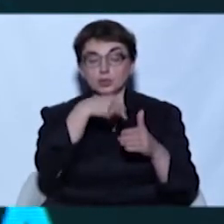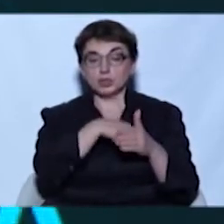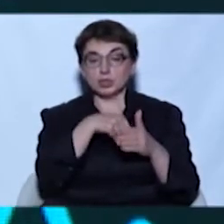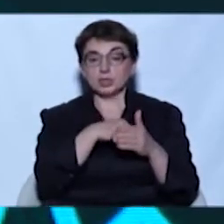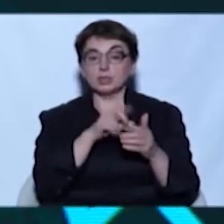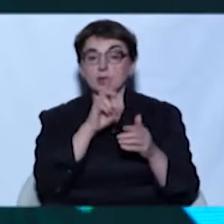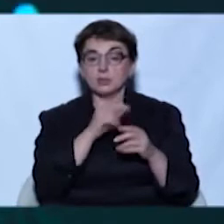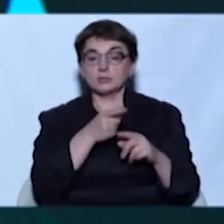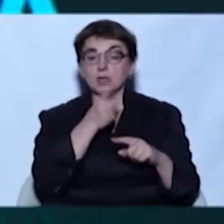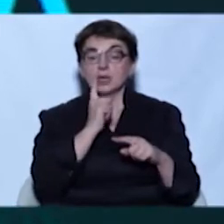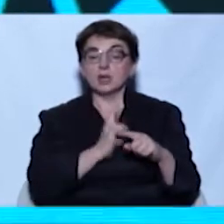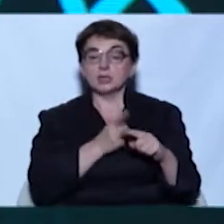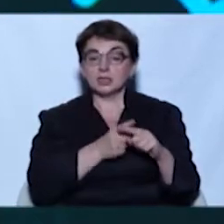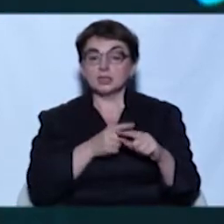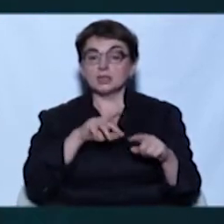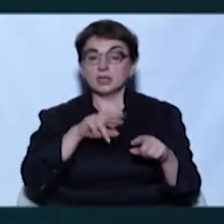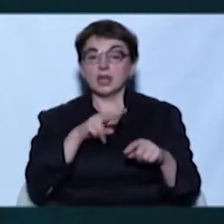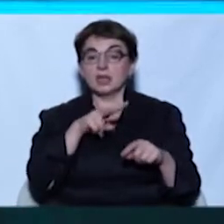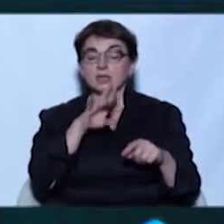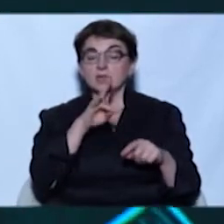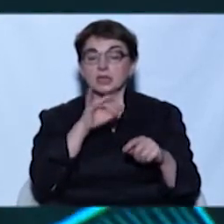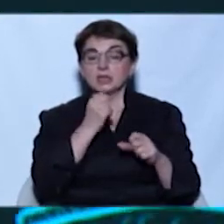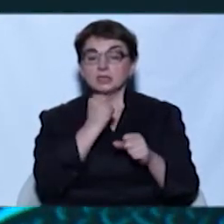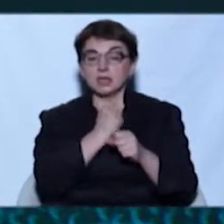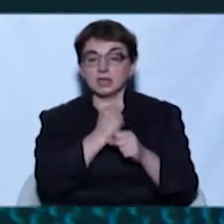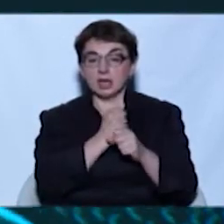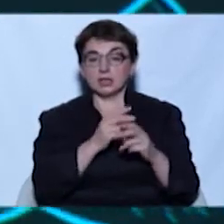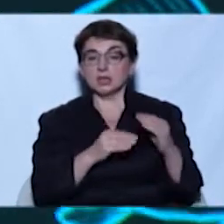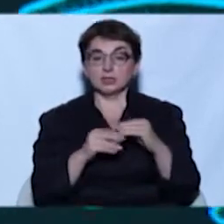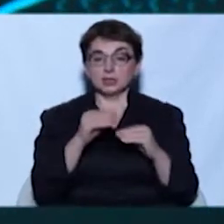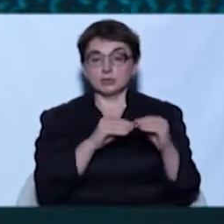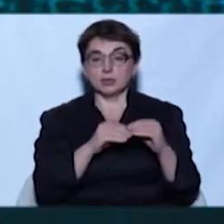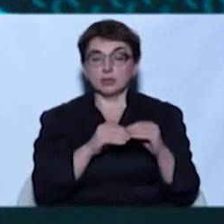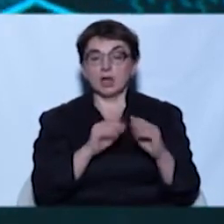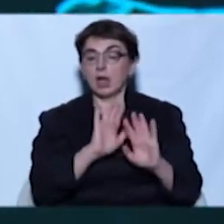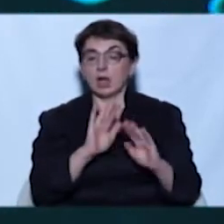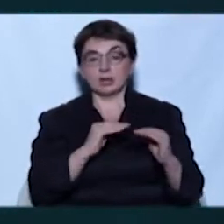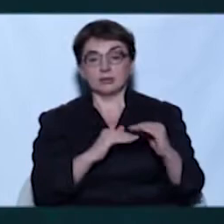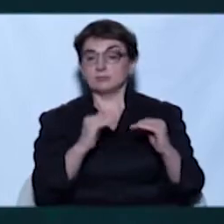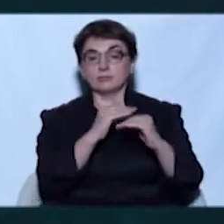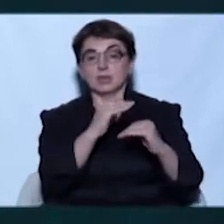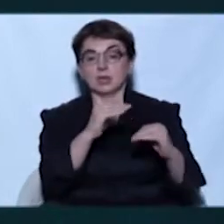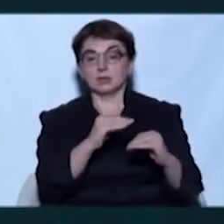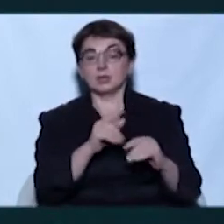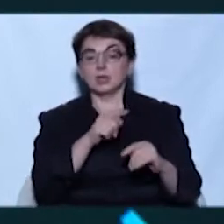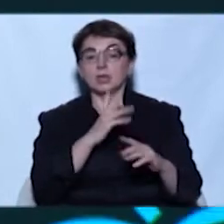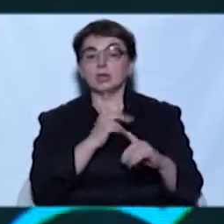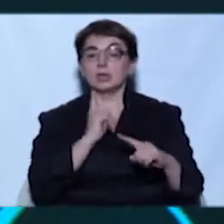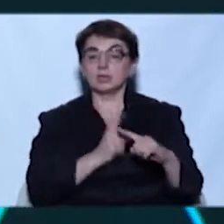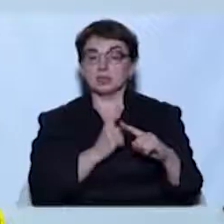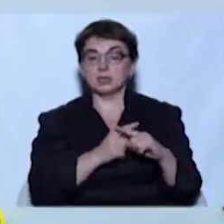ბირთვი, რკინისა და ნიკელისაგანაა ძირითადად შემდგარი, არა ქანებისაგან, არამედ